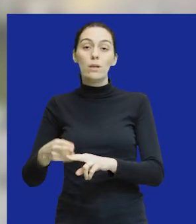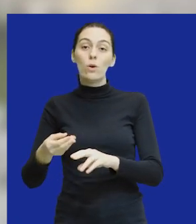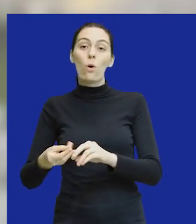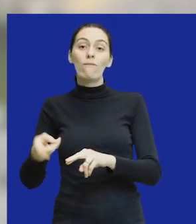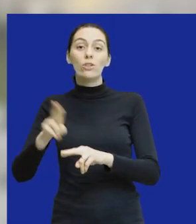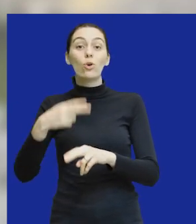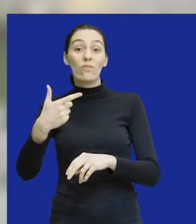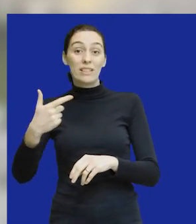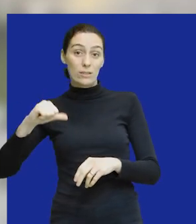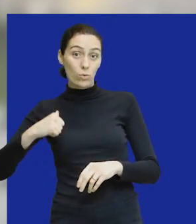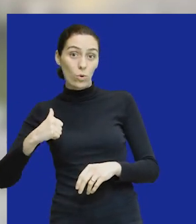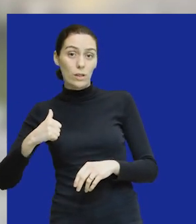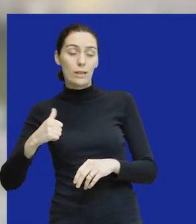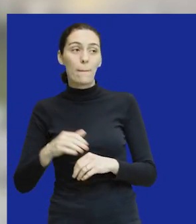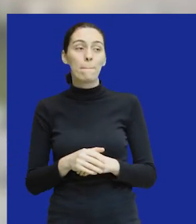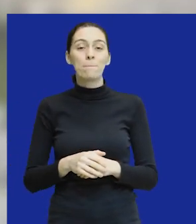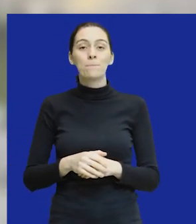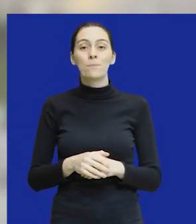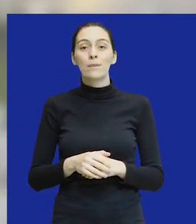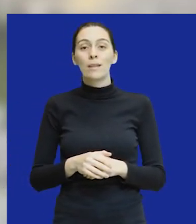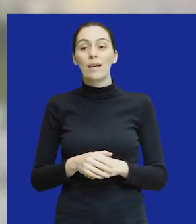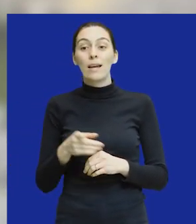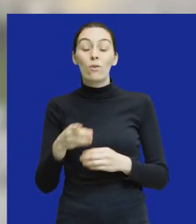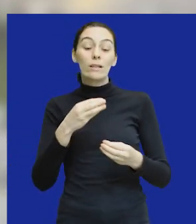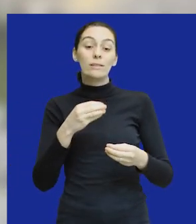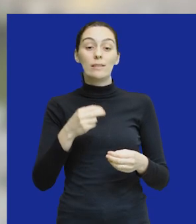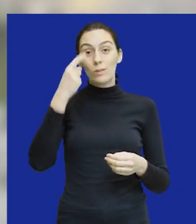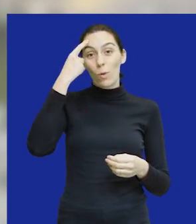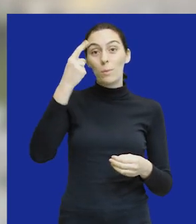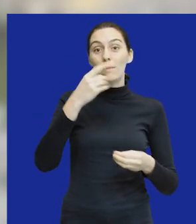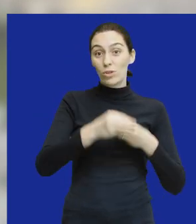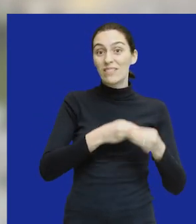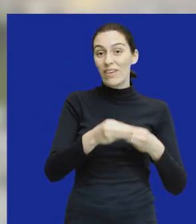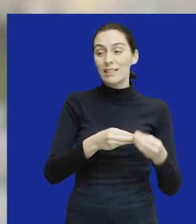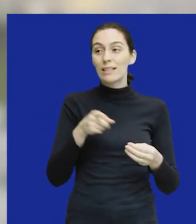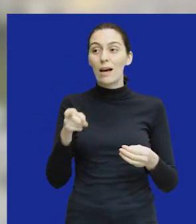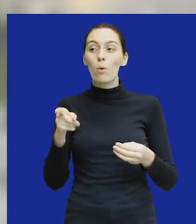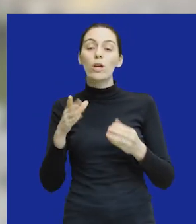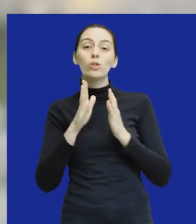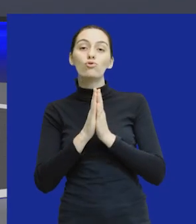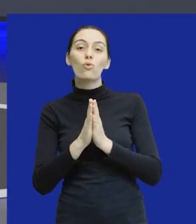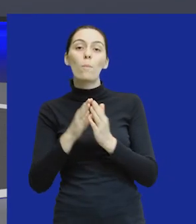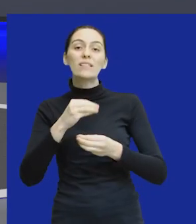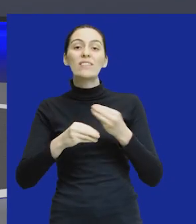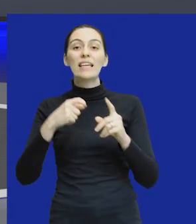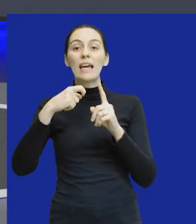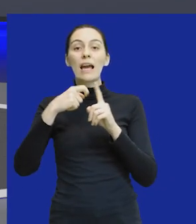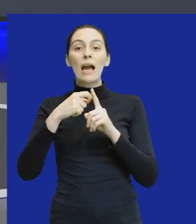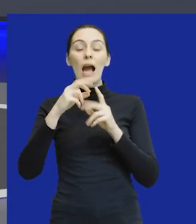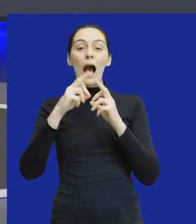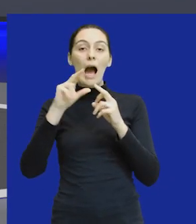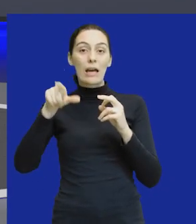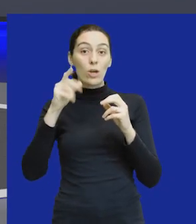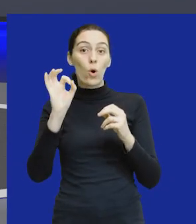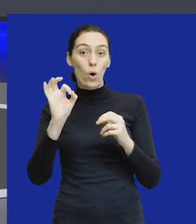3. stoljeća. I kad smo već spomenuli Svetu Luciju, Svetu Barbaru, Svetu Nikolu, i mislim da je Don Pave